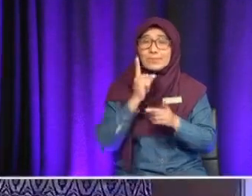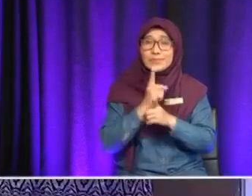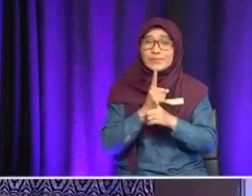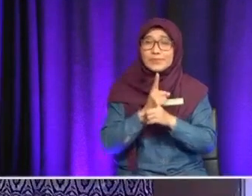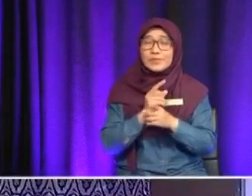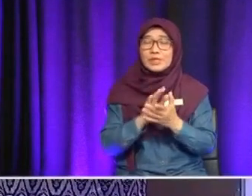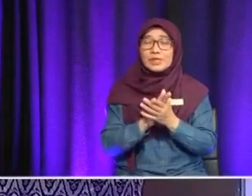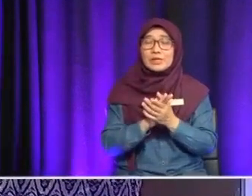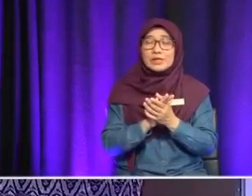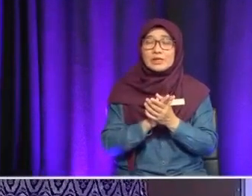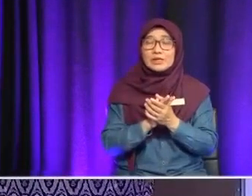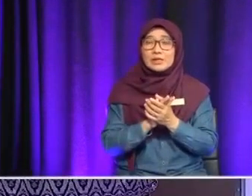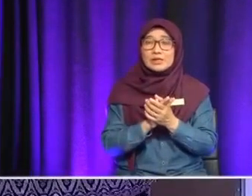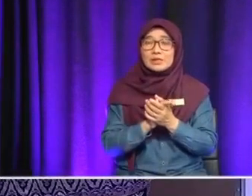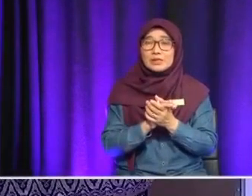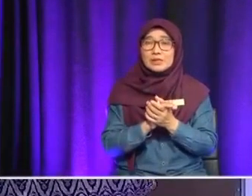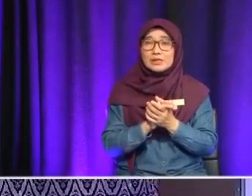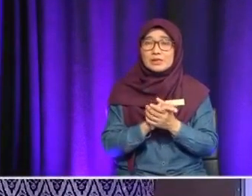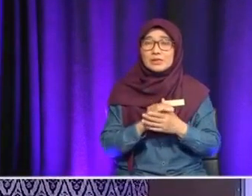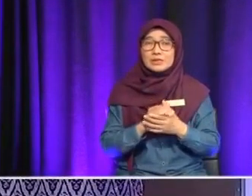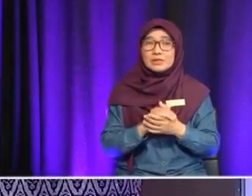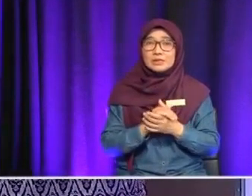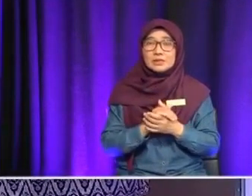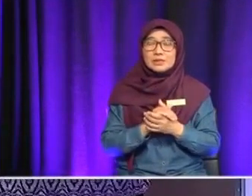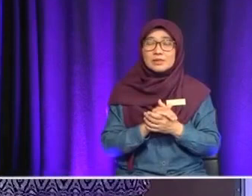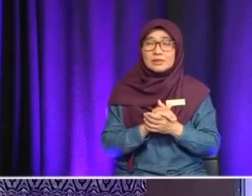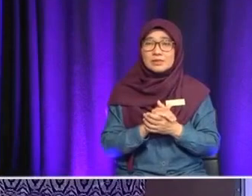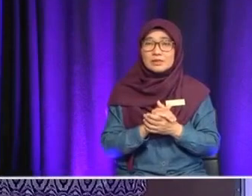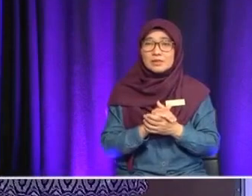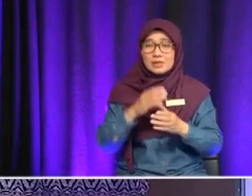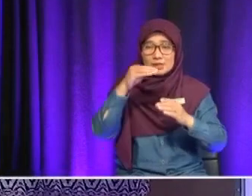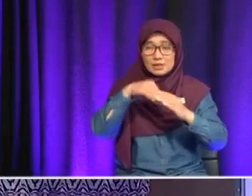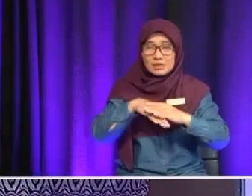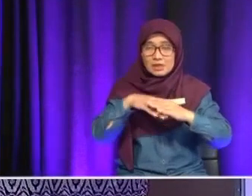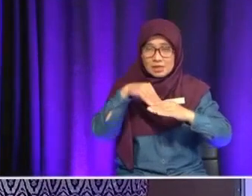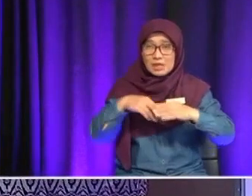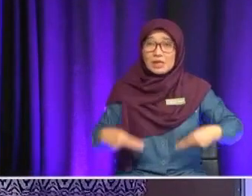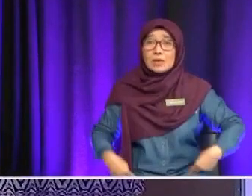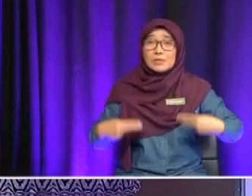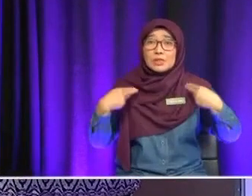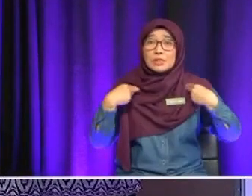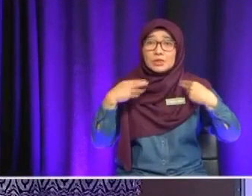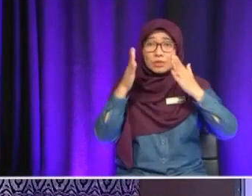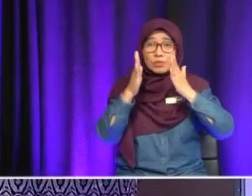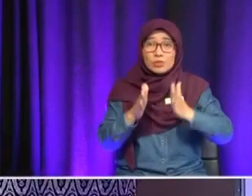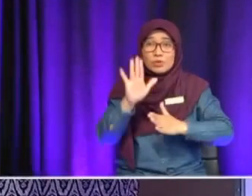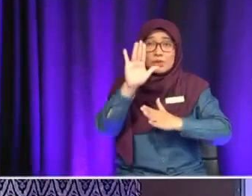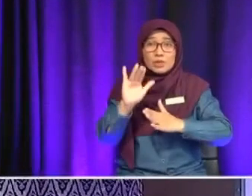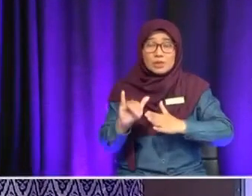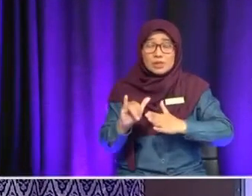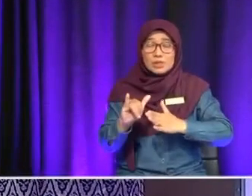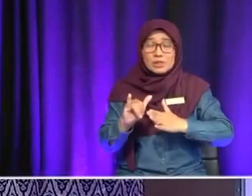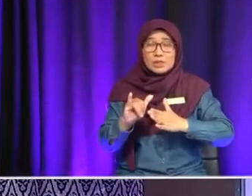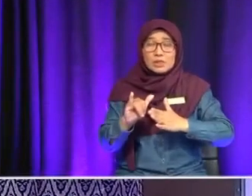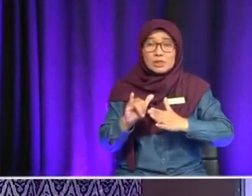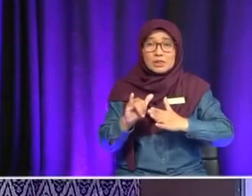Hafi. Sebenarnya kita dalam kita sedar ke, kita tak sedar ke, dalam kehidupan seharian kita, orang-orang yang menjadi